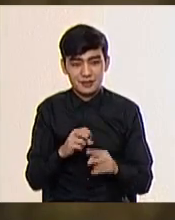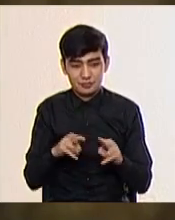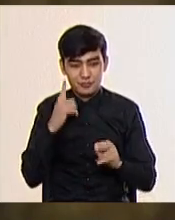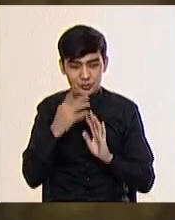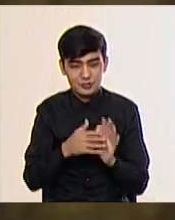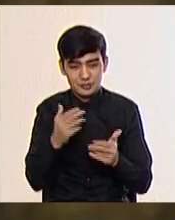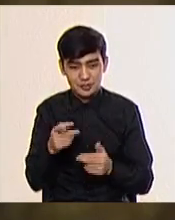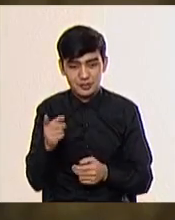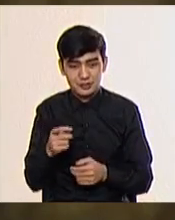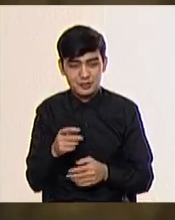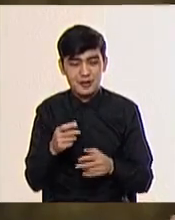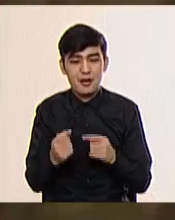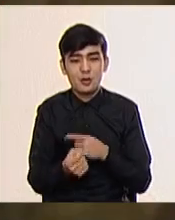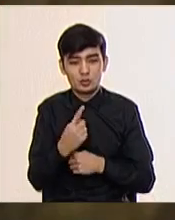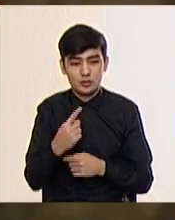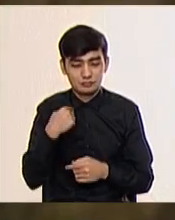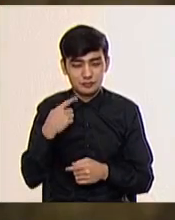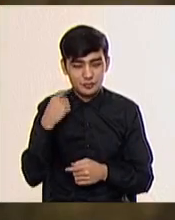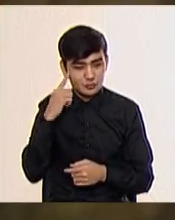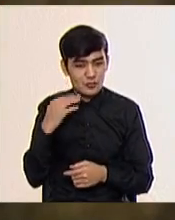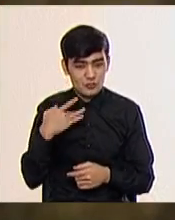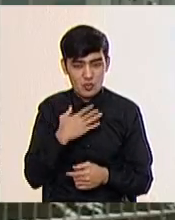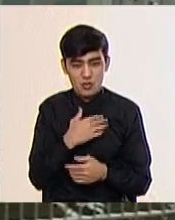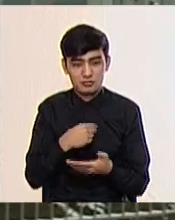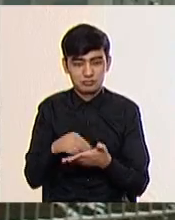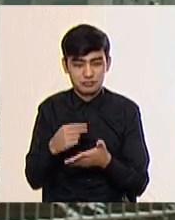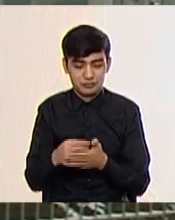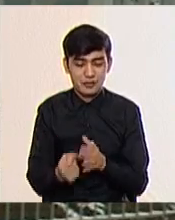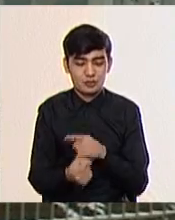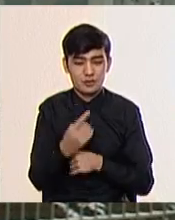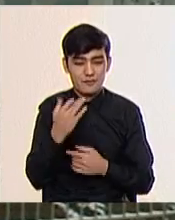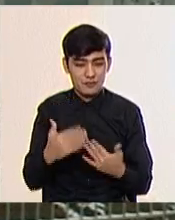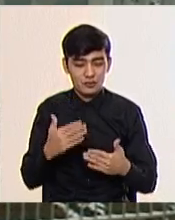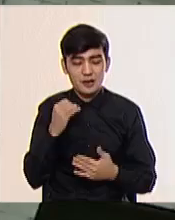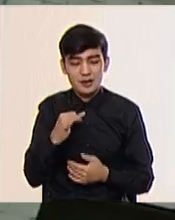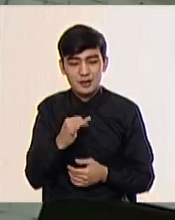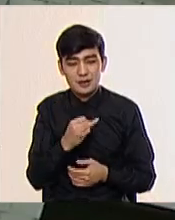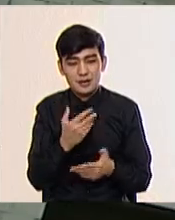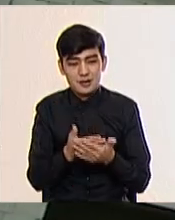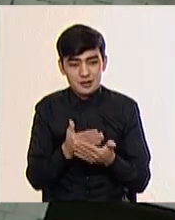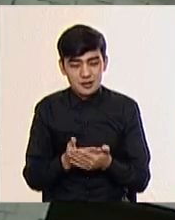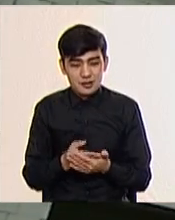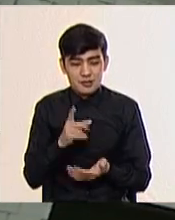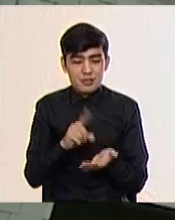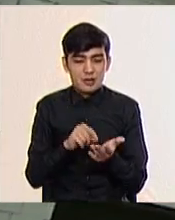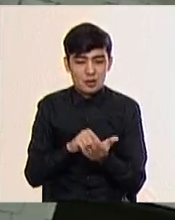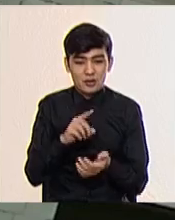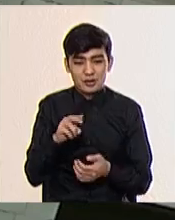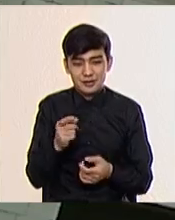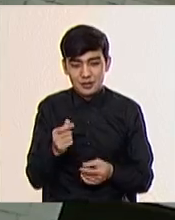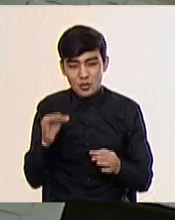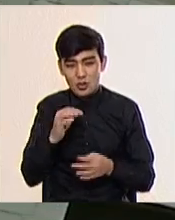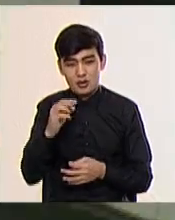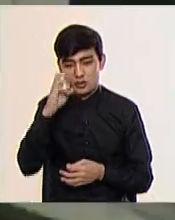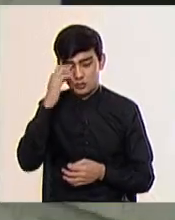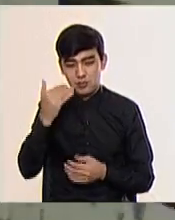Поняли, да? Вот откуда ощущение, что очень много спроса. Впрочем, пока есть чем подогревать рынок, будь это пенсионные деньги или